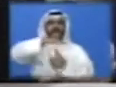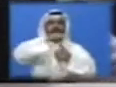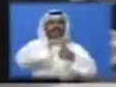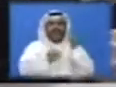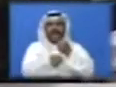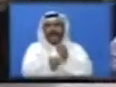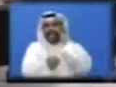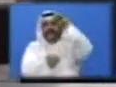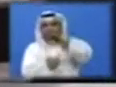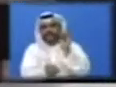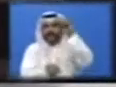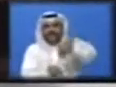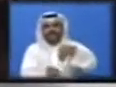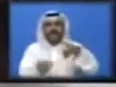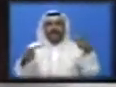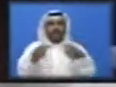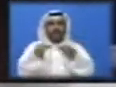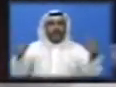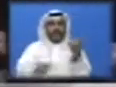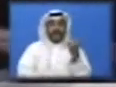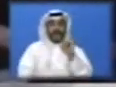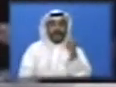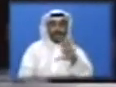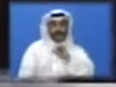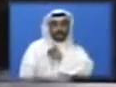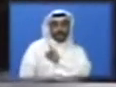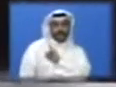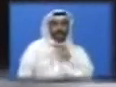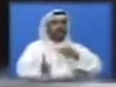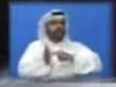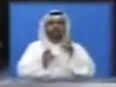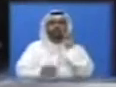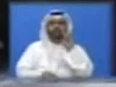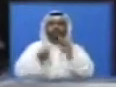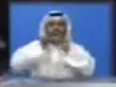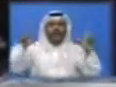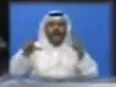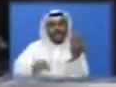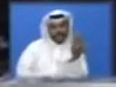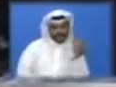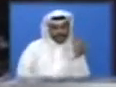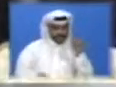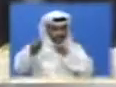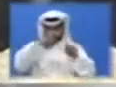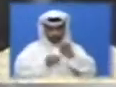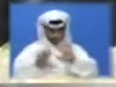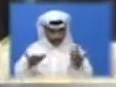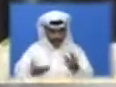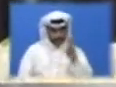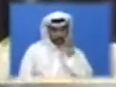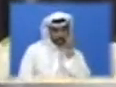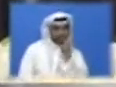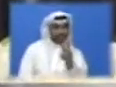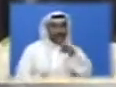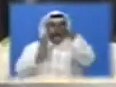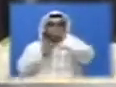أجهزة الخدمة المدنية بدول مجلس التعاون الخليجي لتسليط الضوء على ما تم إنجازه والنظر